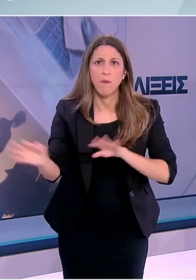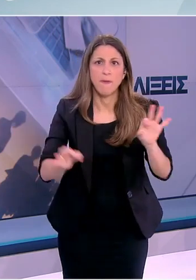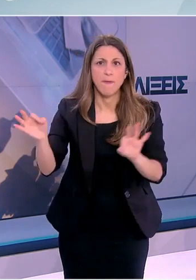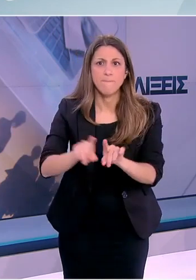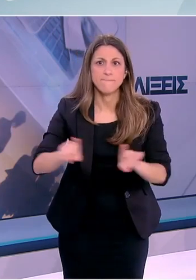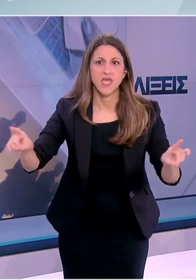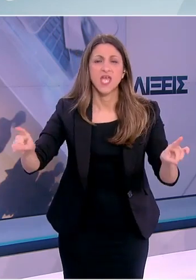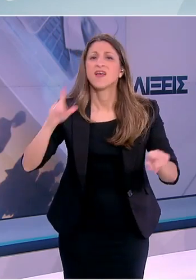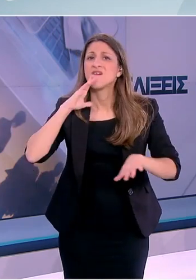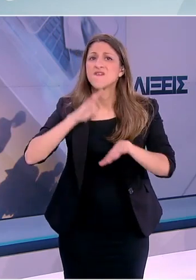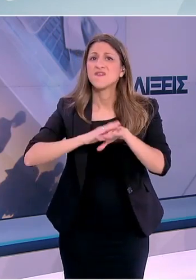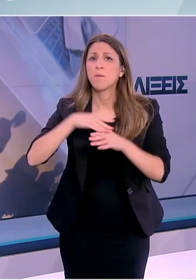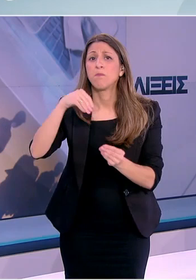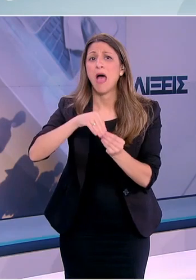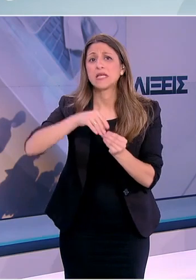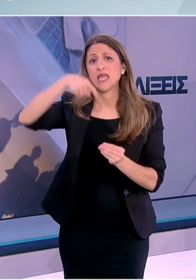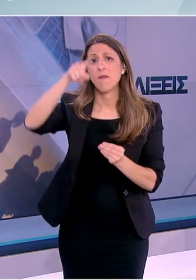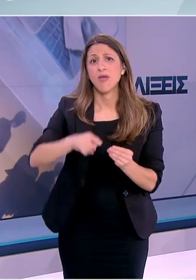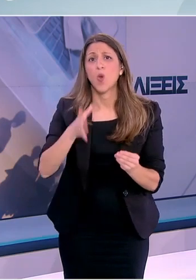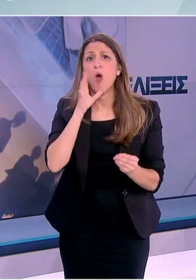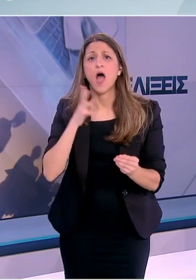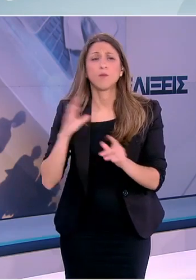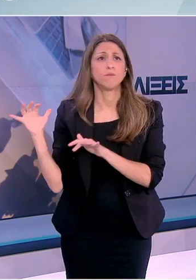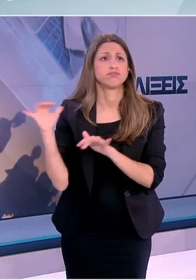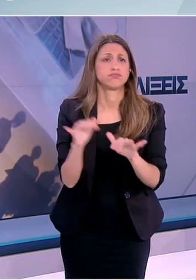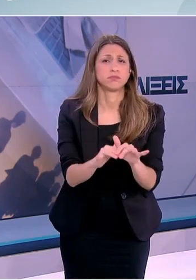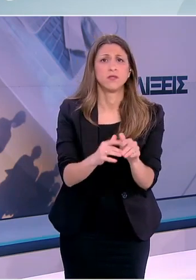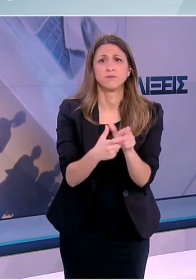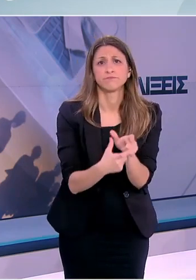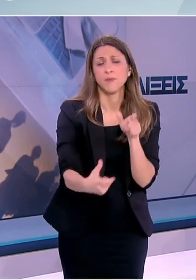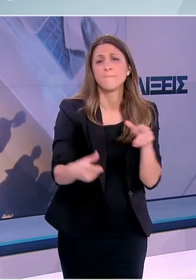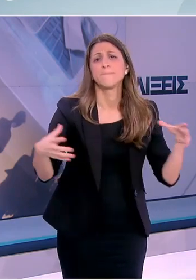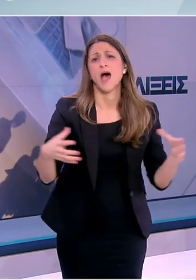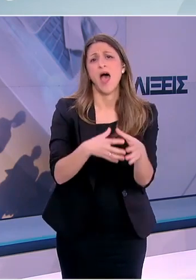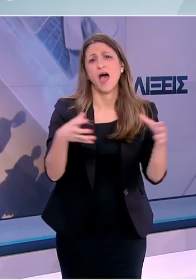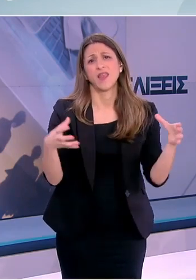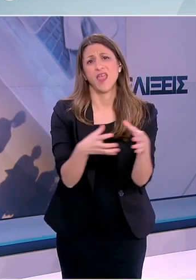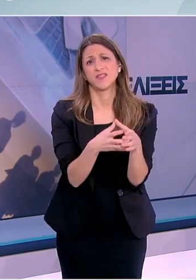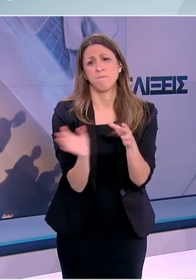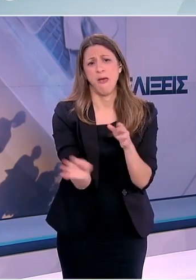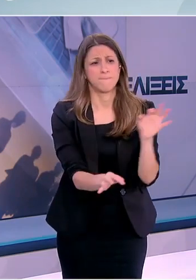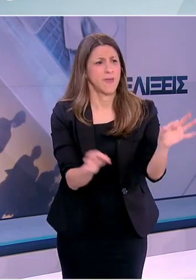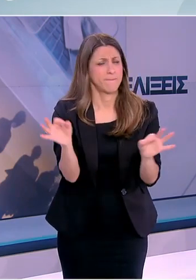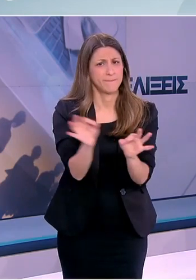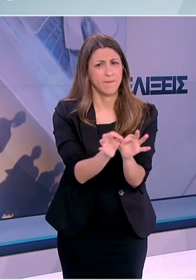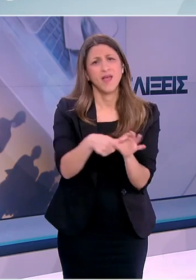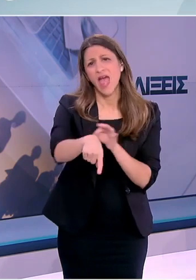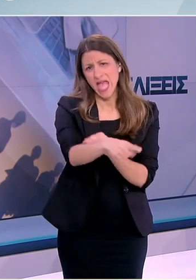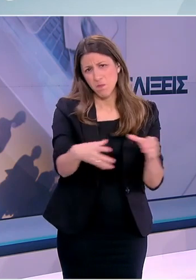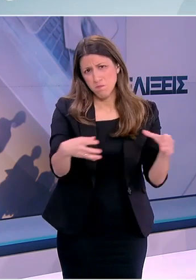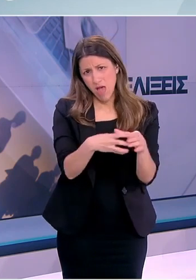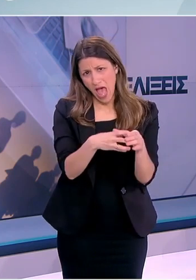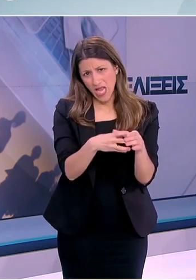από μαζικές συναθρήσεις ανθρώπων, παρέες όπως τις λέω εγώ, που ενδεχομένως έχουν και άτομα που